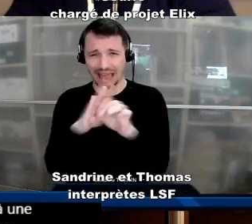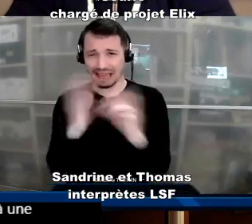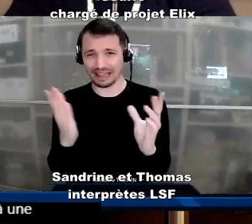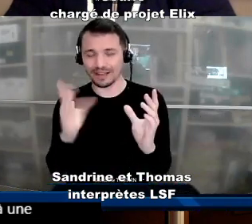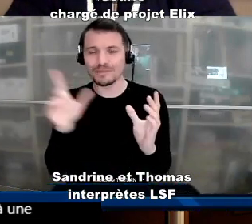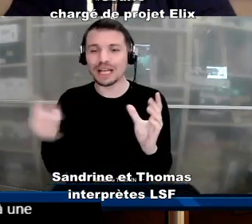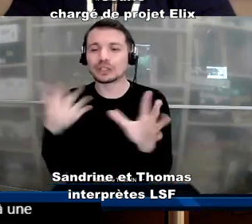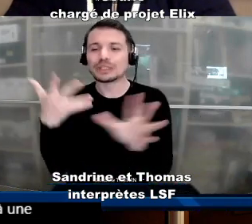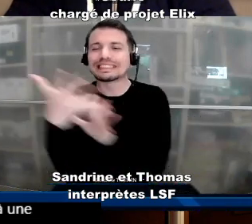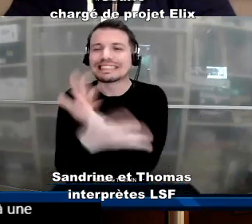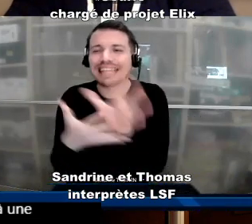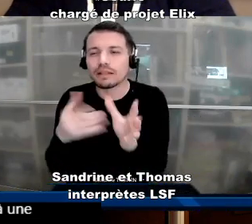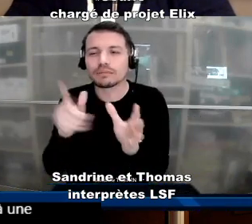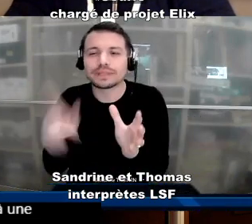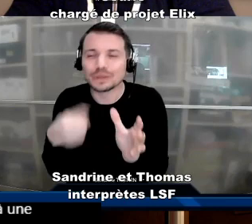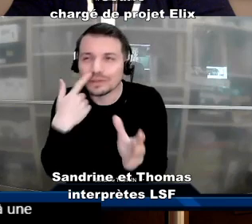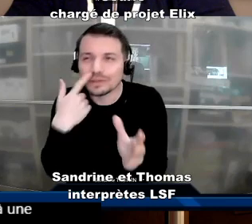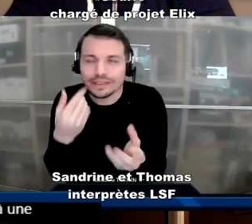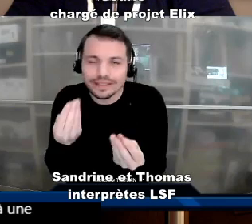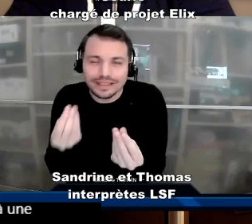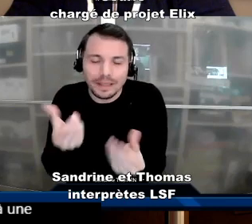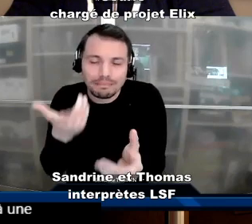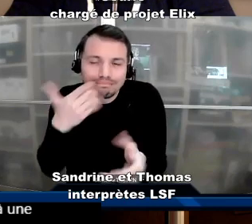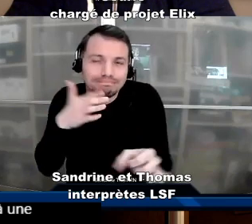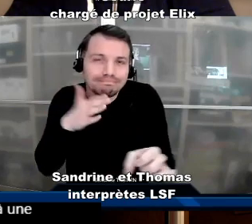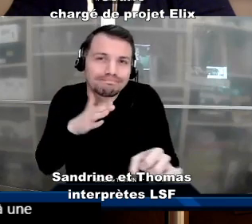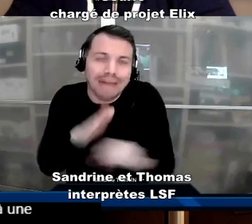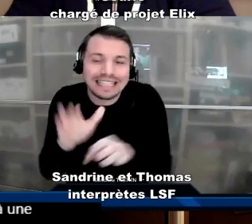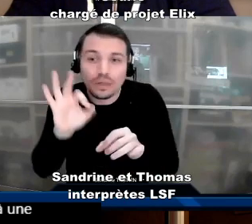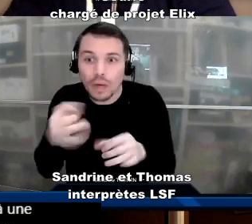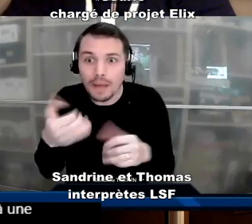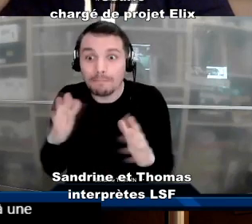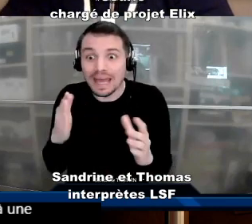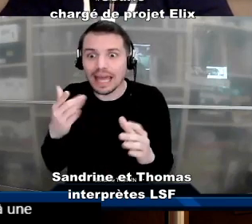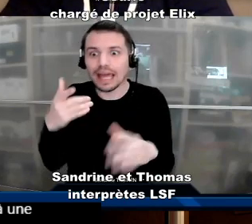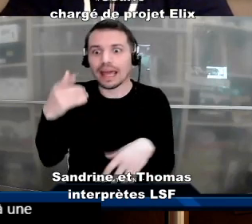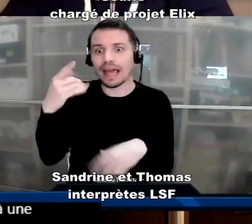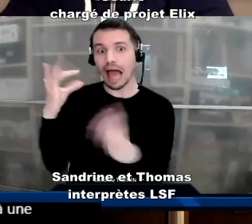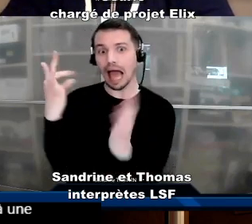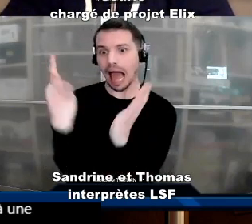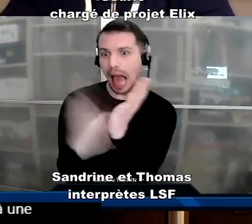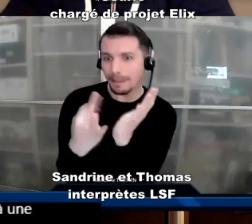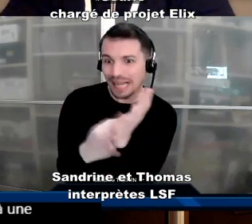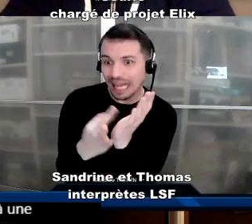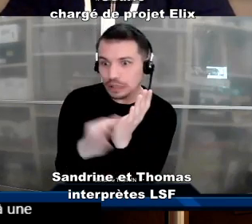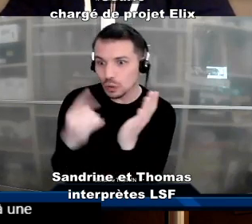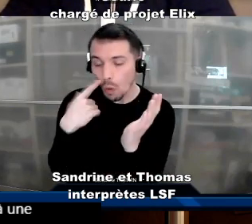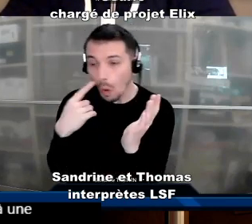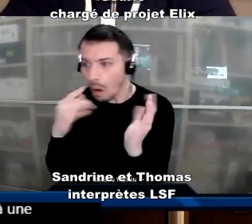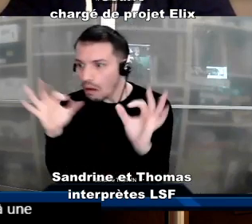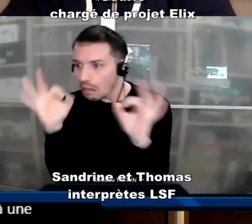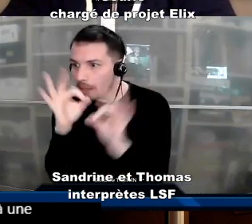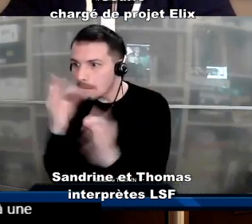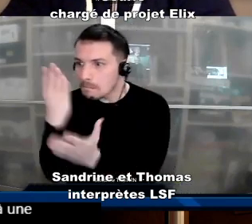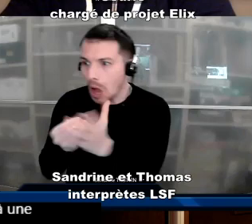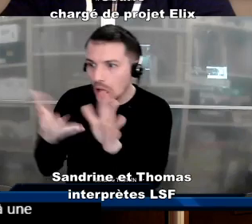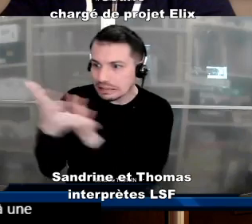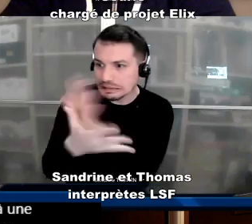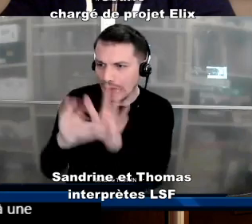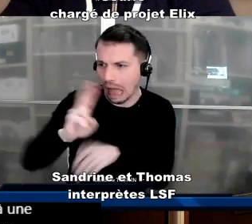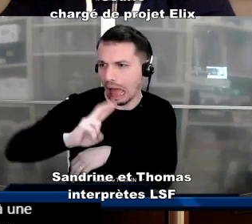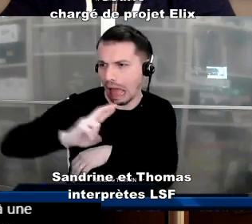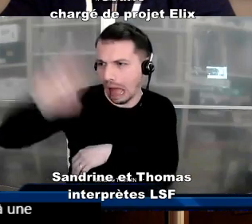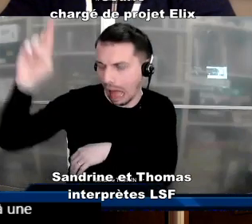toute façon, mais c'est déjà rien qu'avec ça, pour trouver des signes qui n'existent pas sur l'application, il faut chercher longtemps, quoi. Alors, il y en